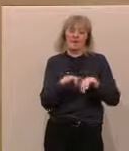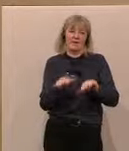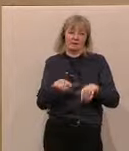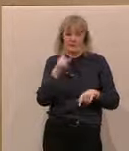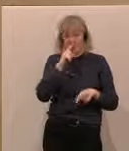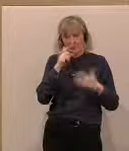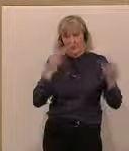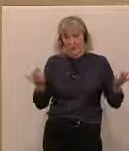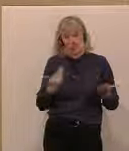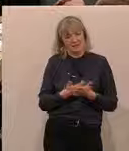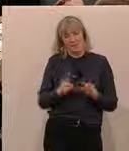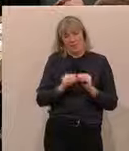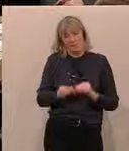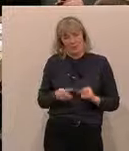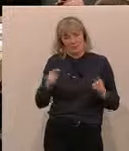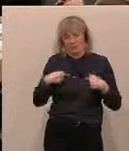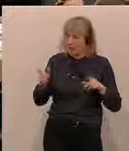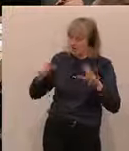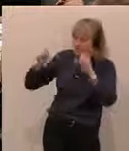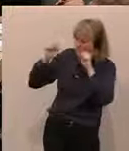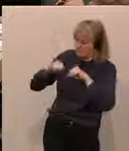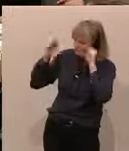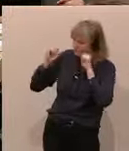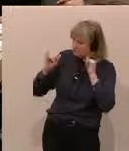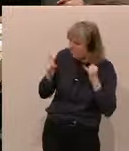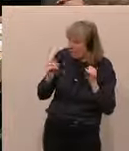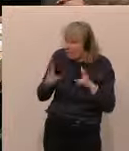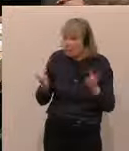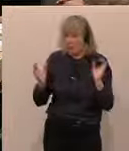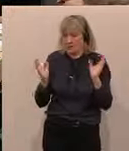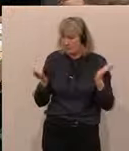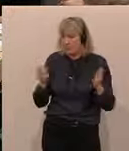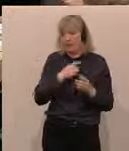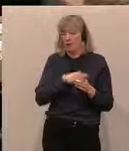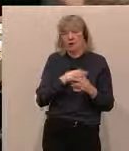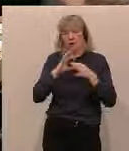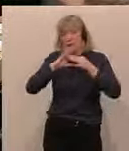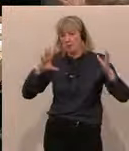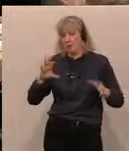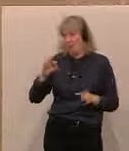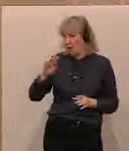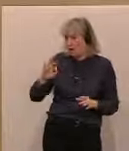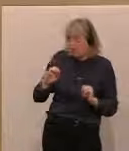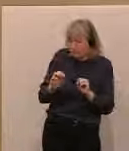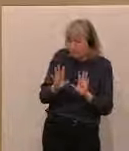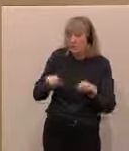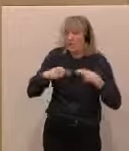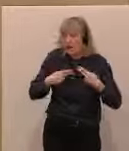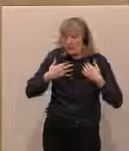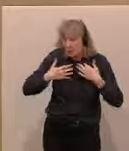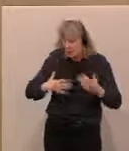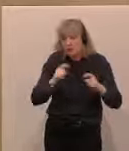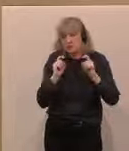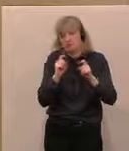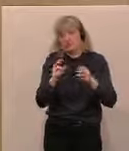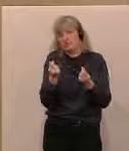zu machen. Das ist das Problem. Einigen wir uns auf den Konsens, parteipolitisch unabhängige ORF, und dann diskutieren wir über jede Form der